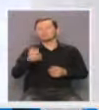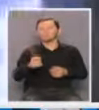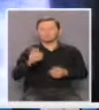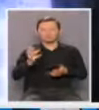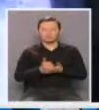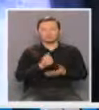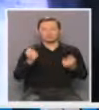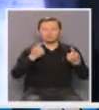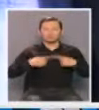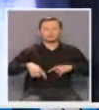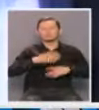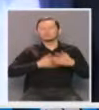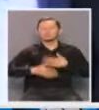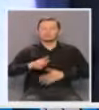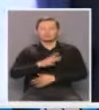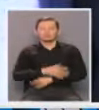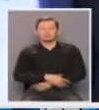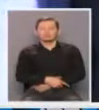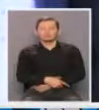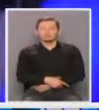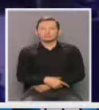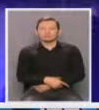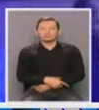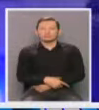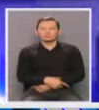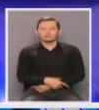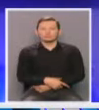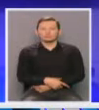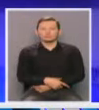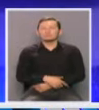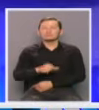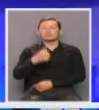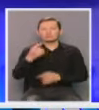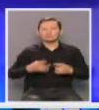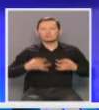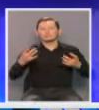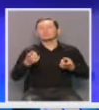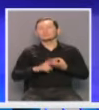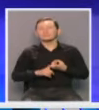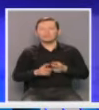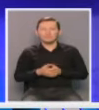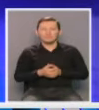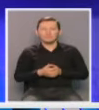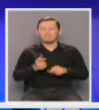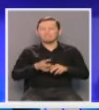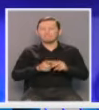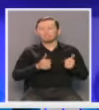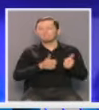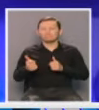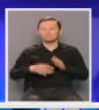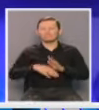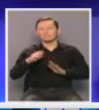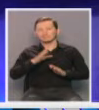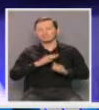аудан спортшыларының абыройын асқақтатып тастады. Ең бірінші мерекелік шараға келетін болсақ, өте жақсы тамаша өтуде.